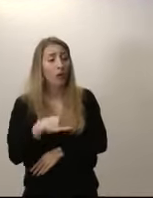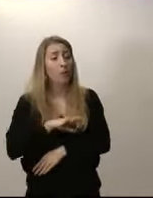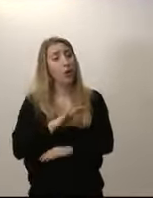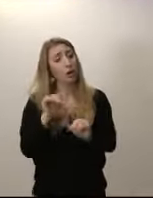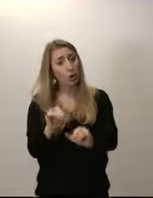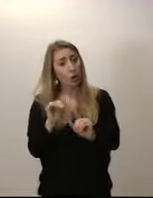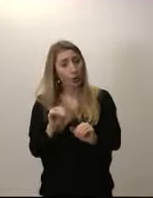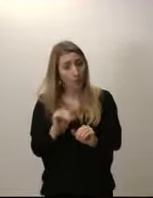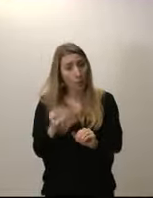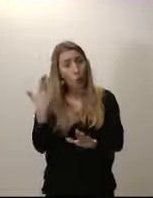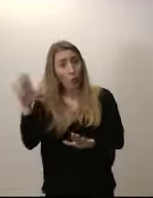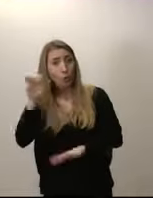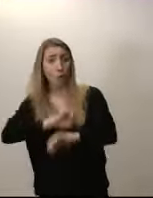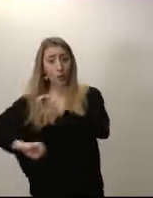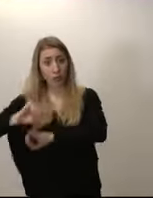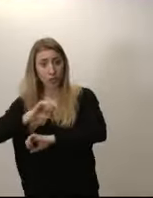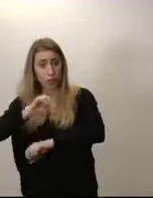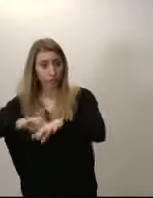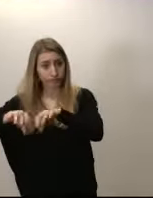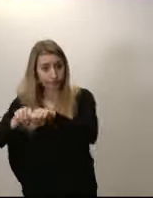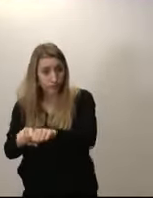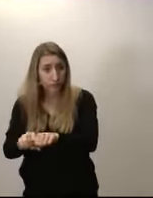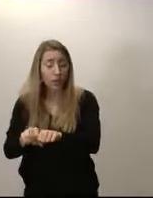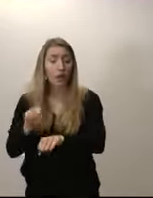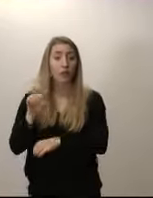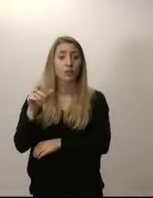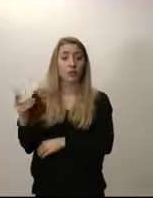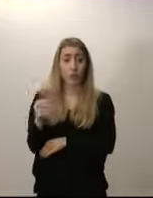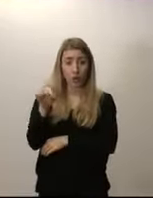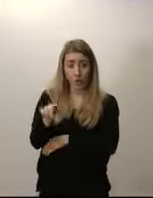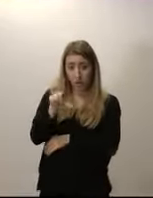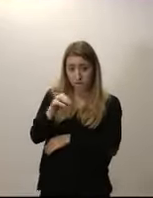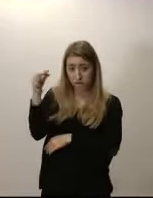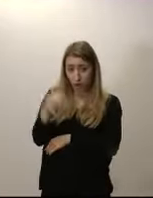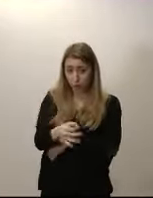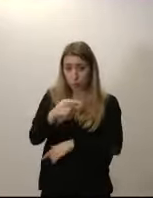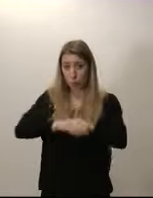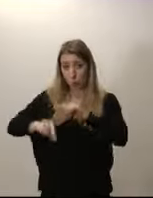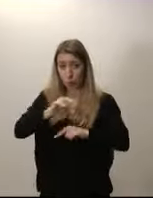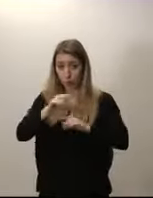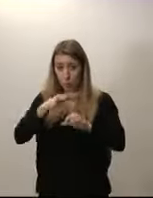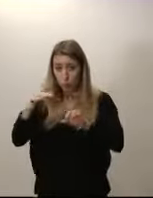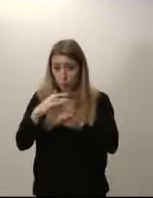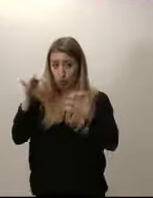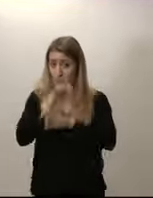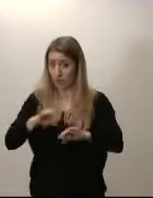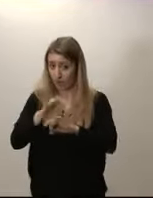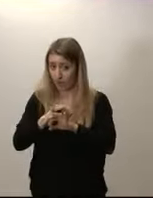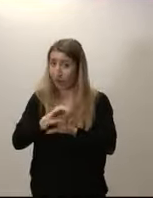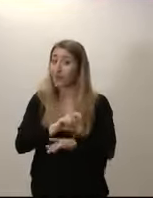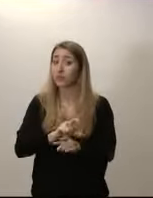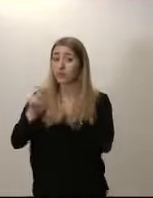même fait d'autres opérations sur lesquelles il n'y a non pas eu 20% de logements sociaux, mais il y en a eu